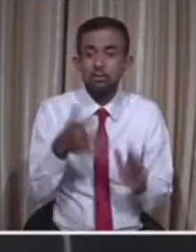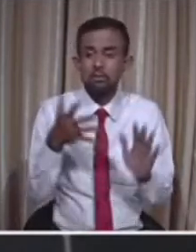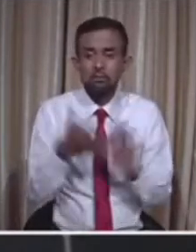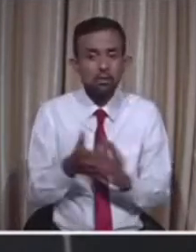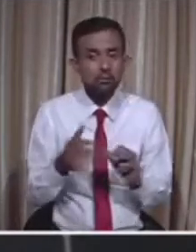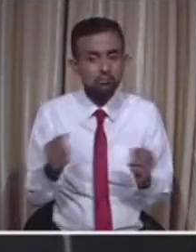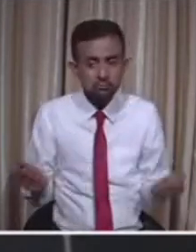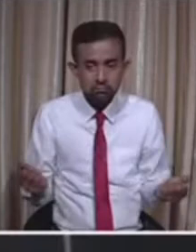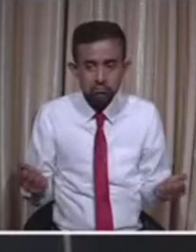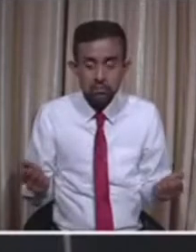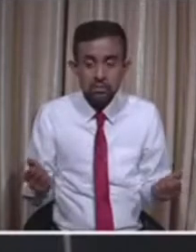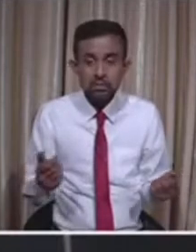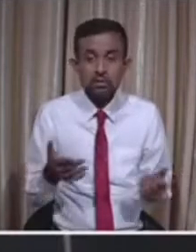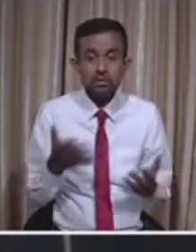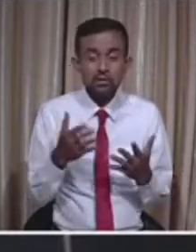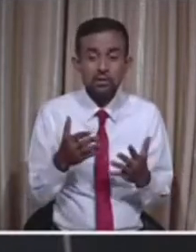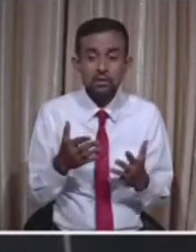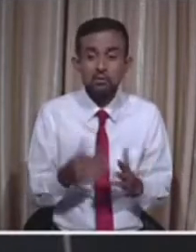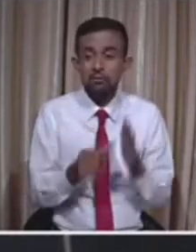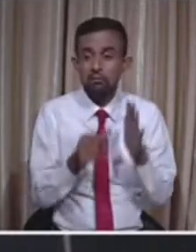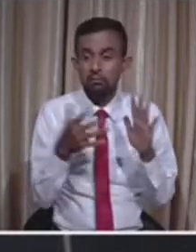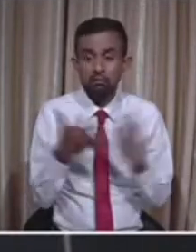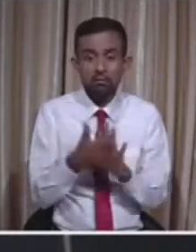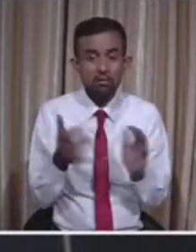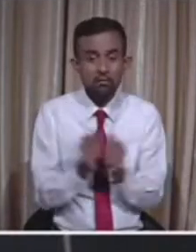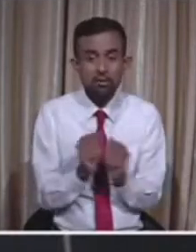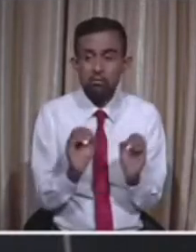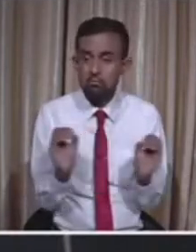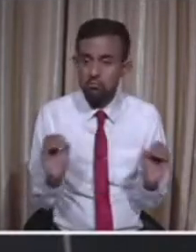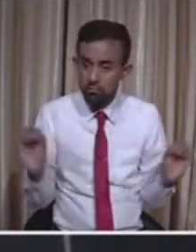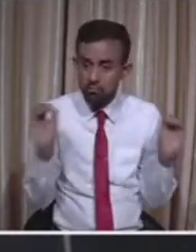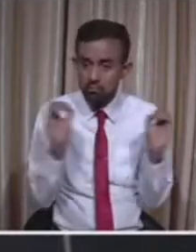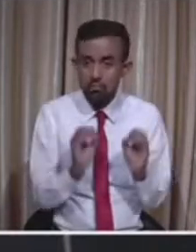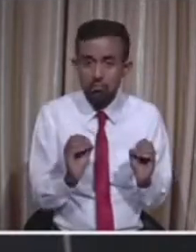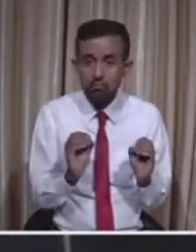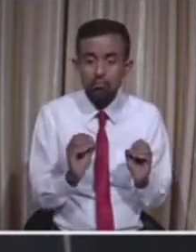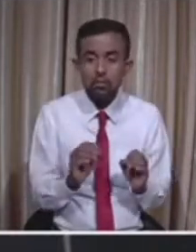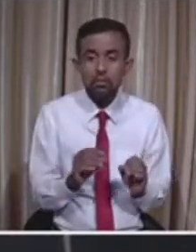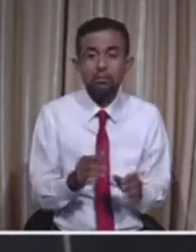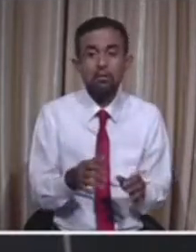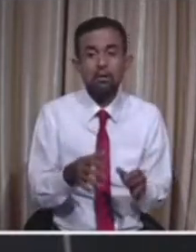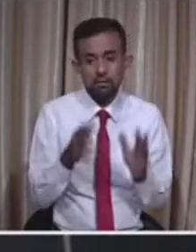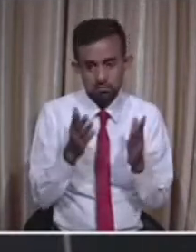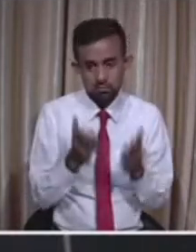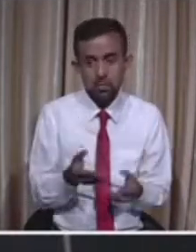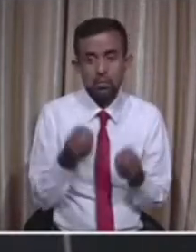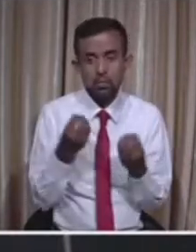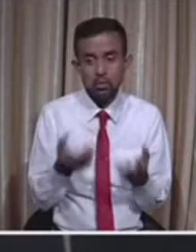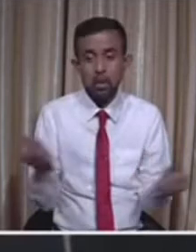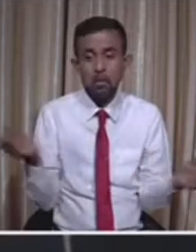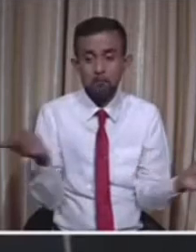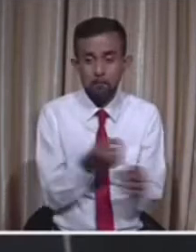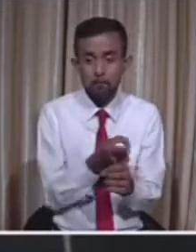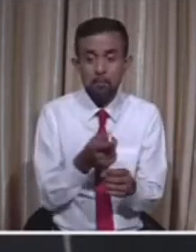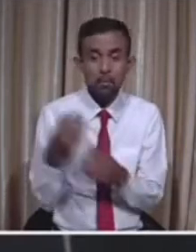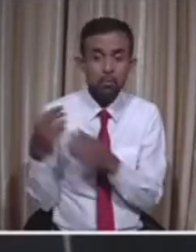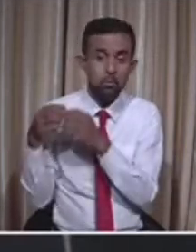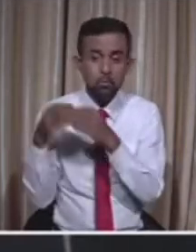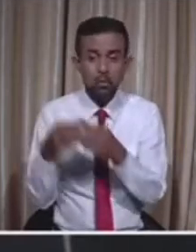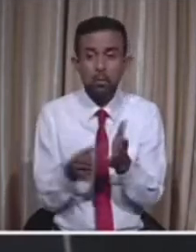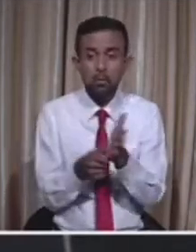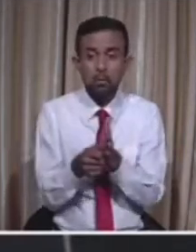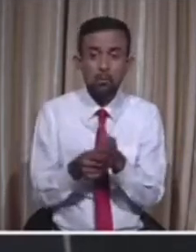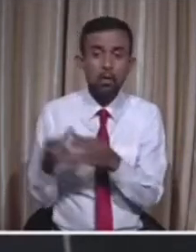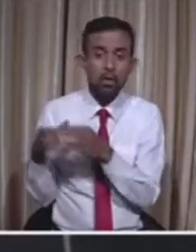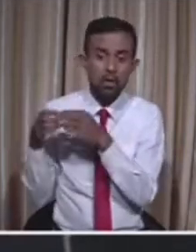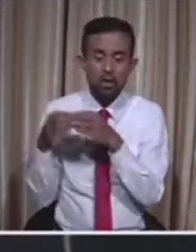කරන්නේ නැතුව කිසිම අගතිගාමි කටයුත්තක් කරන්නේ නැතුව සාහසික ලෙස මිනීමරුව රැළක් පාතාල